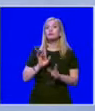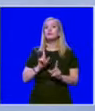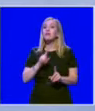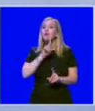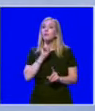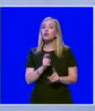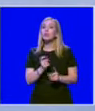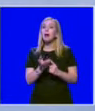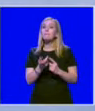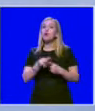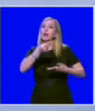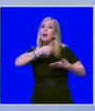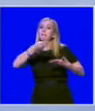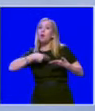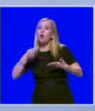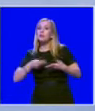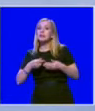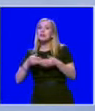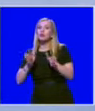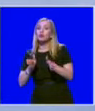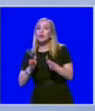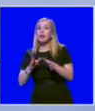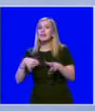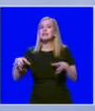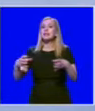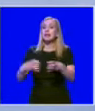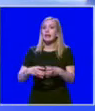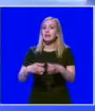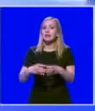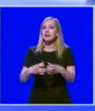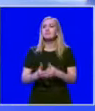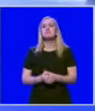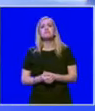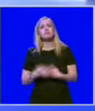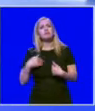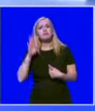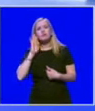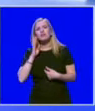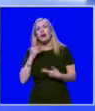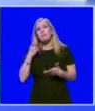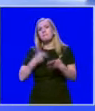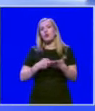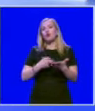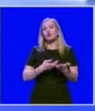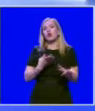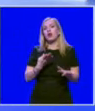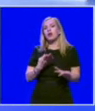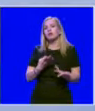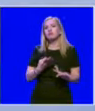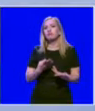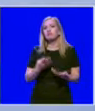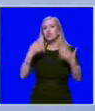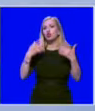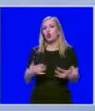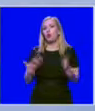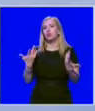които трябва да съберат, броя заявки за откриване на секция. Те искат да ги увеличат от 40 на 100. Някъде от аргументите им чух, че това просто е число, така както 40, така и 100.